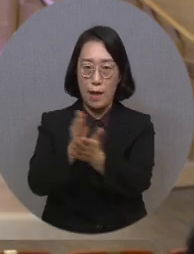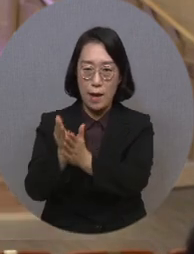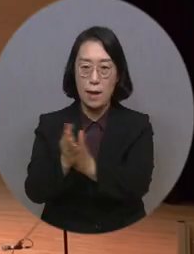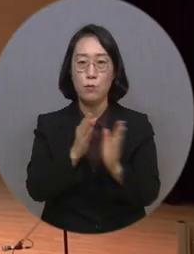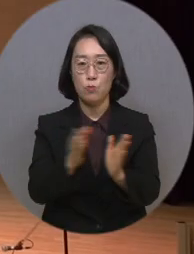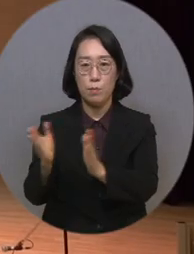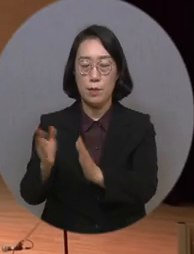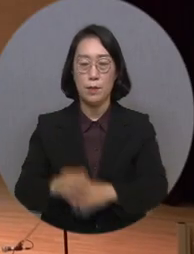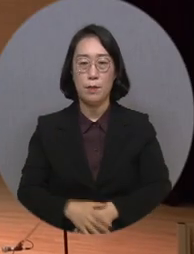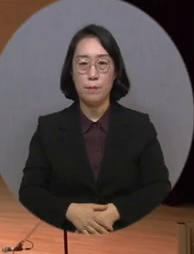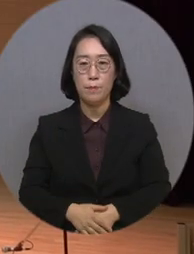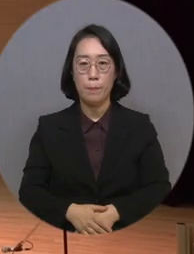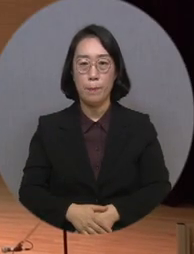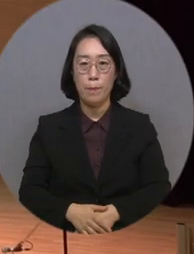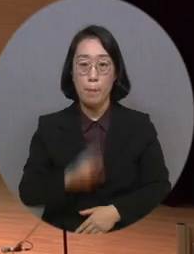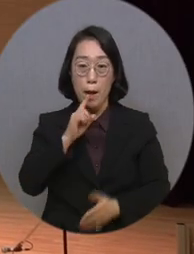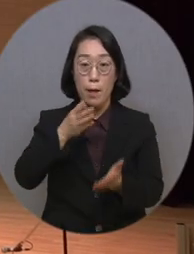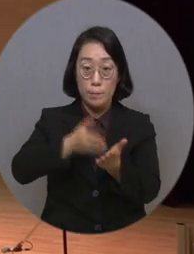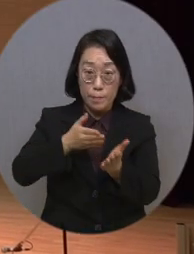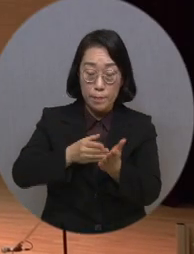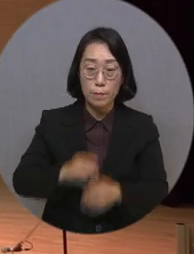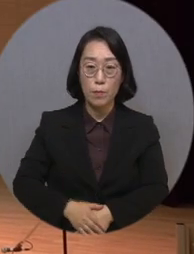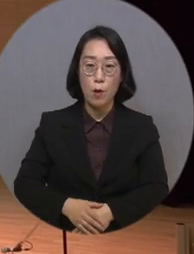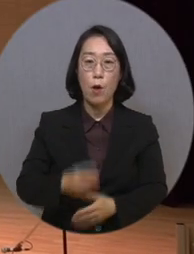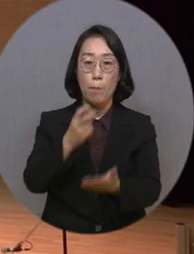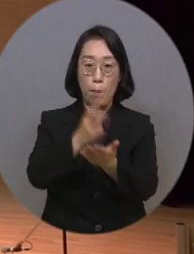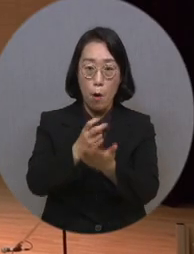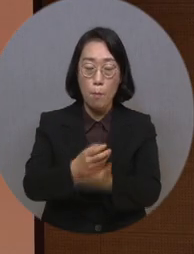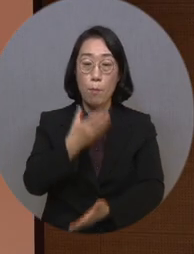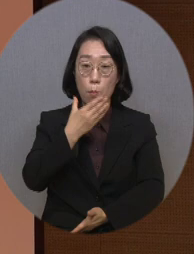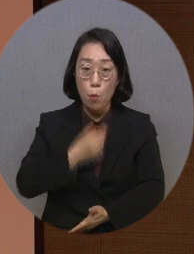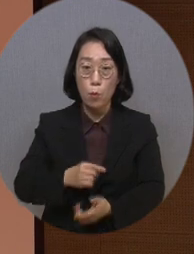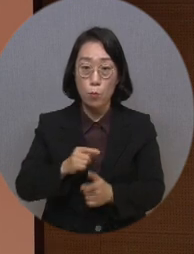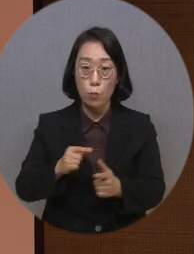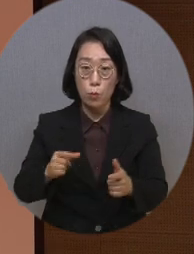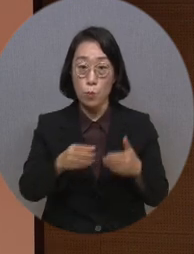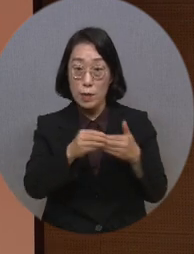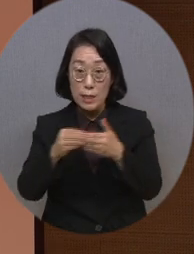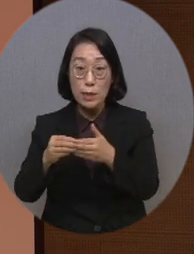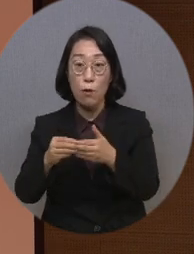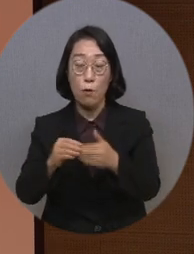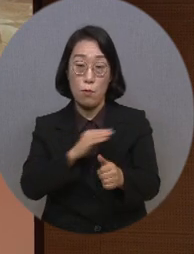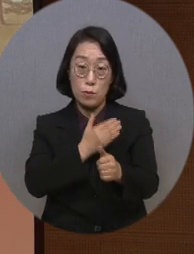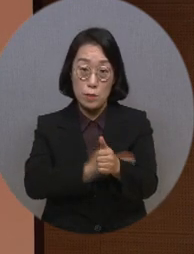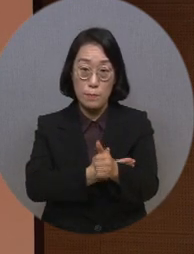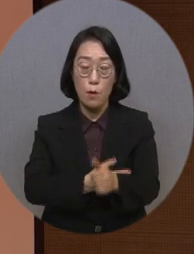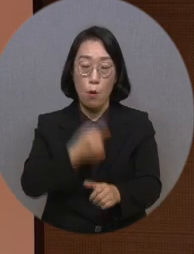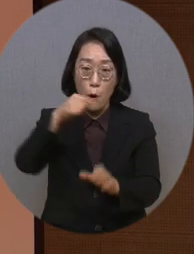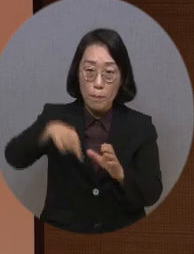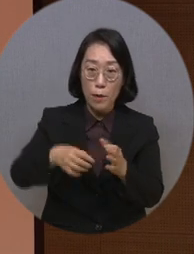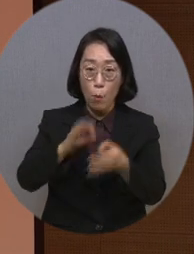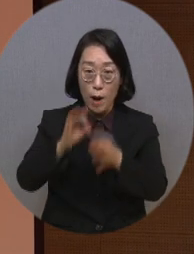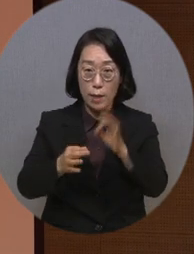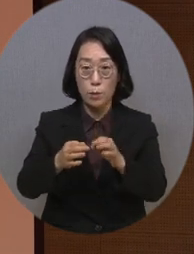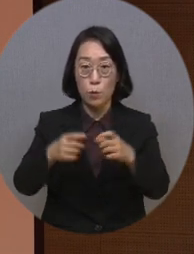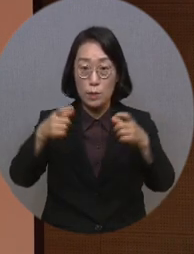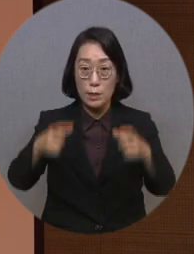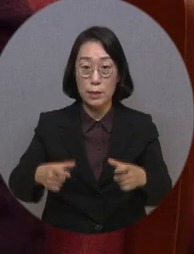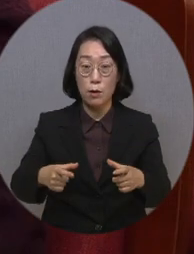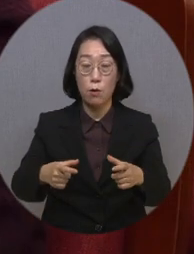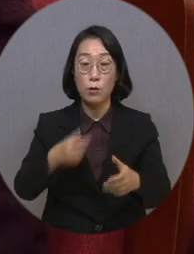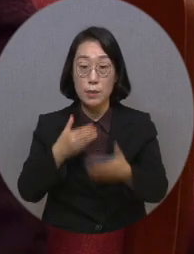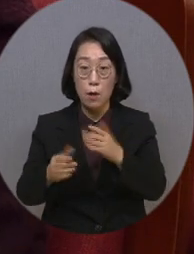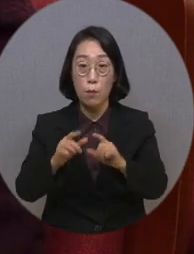했습니다. 스피치, 복지, 법률, 리더십 등의 강의와 커피, 와인, 지역 탐방 등의 체험 활동으로 채워진